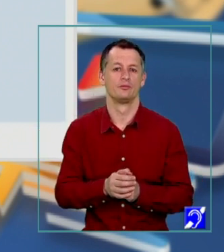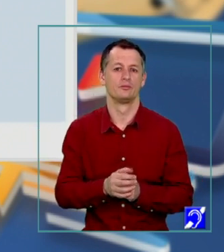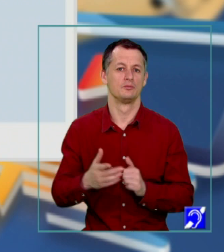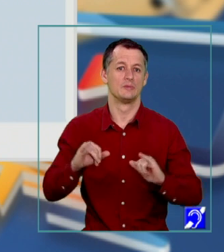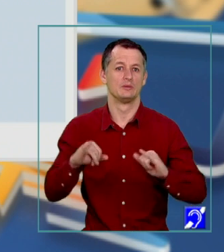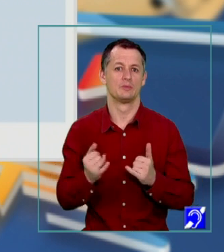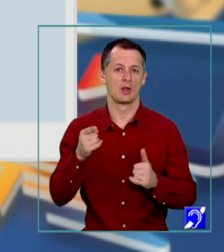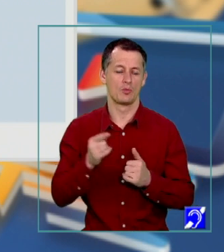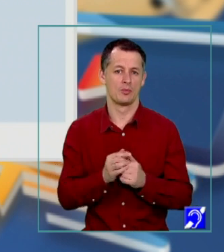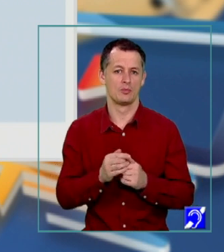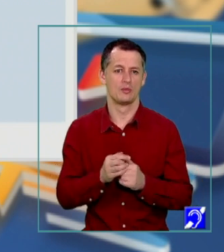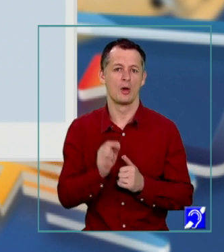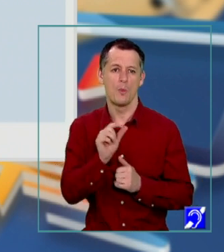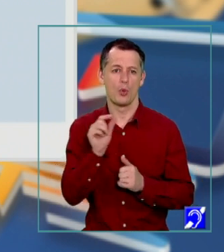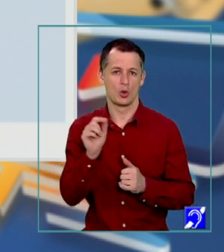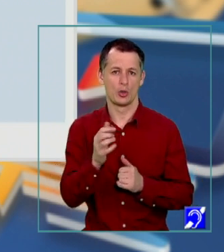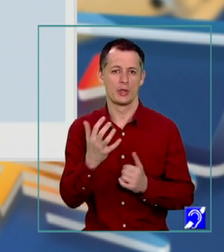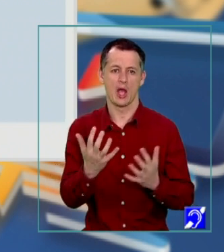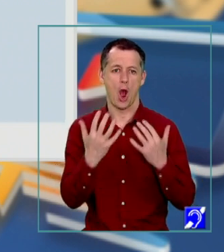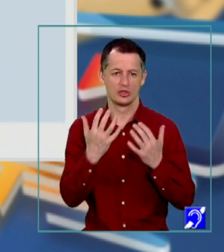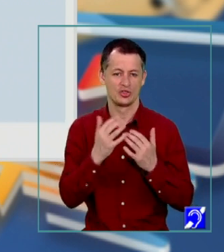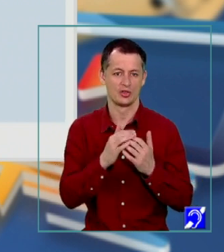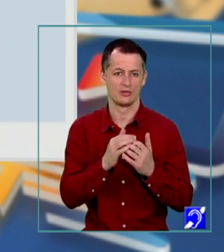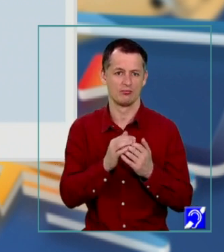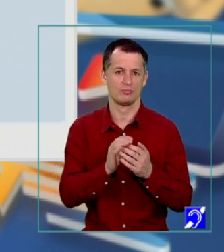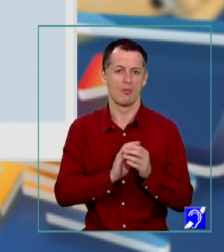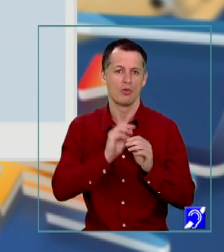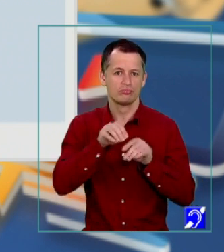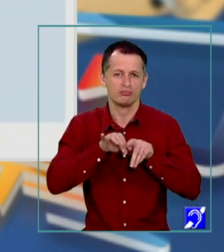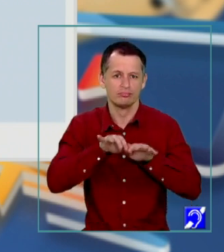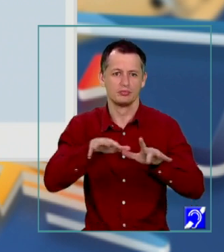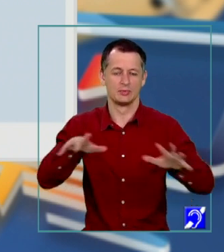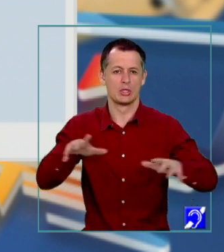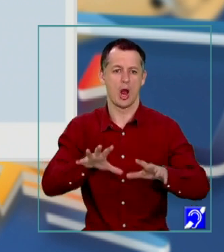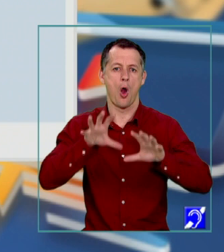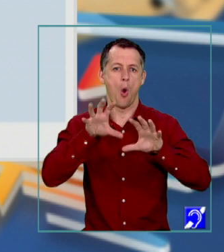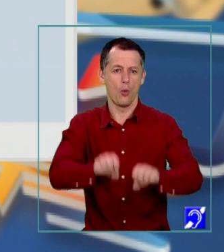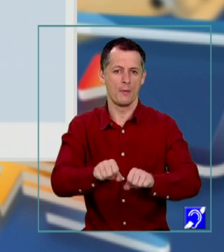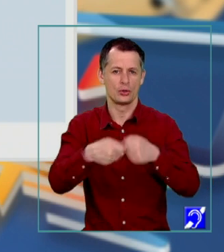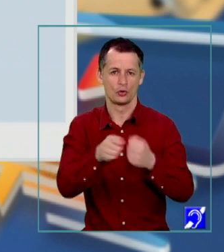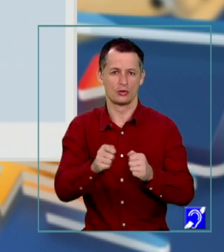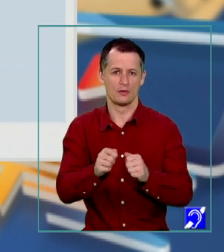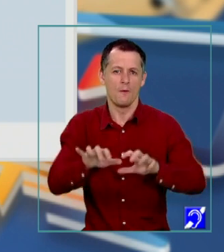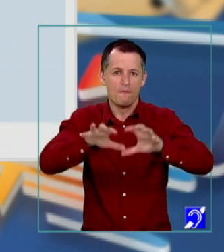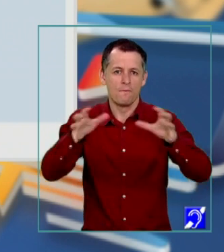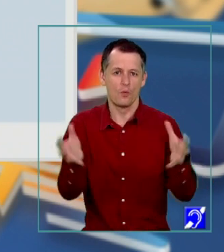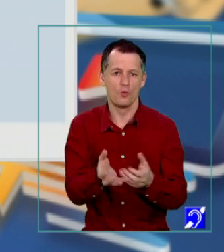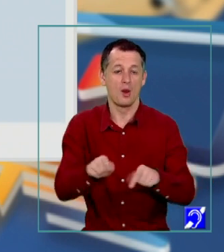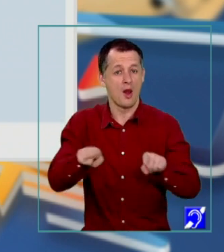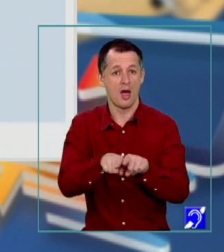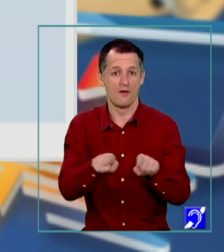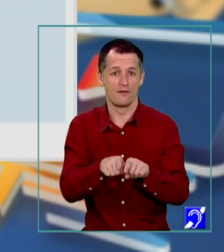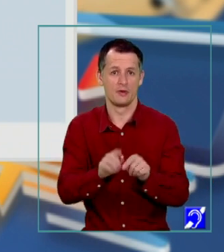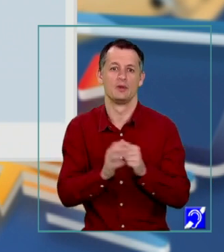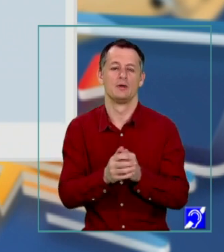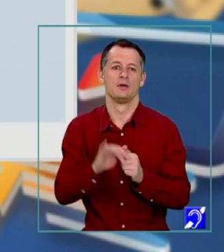următorul fenomen. Moleculele de oxigen se vor răspândi în tot și vor ocupa tot volumul, la fel și moleculele